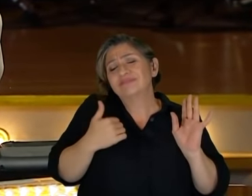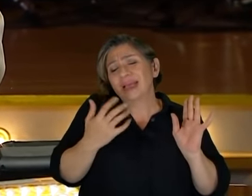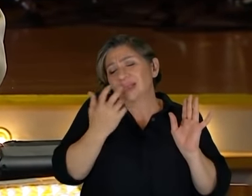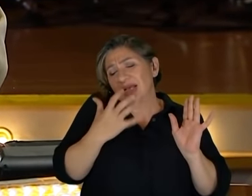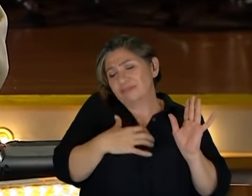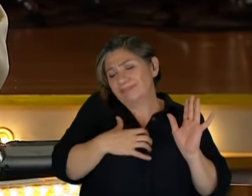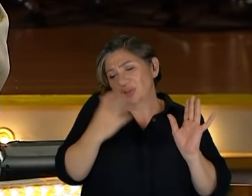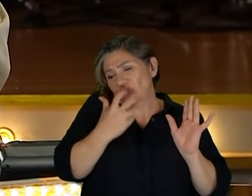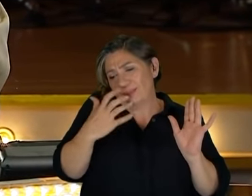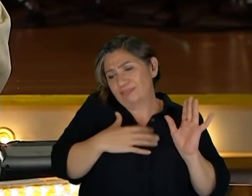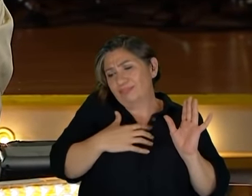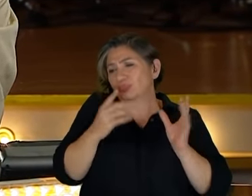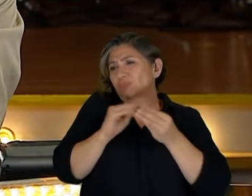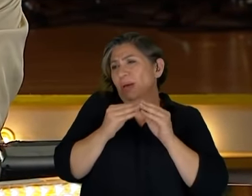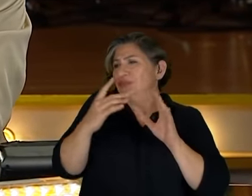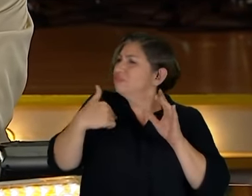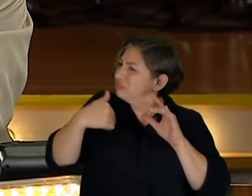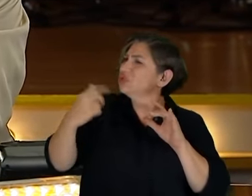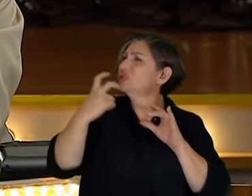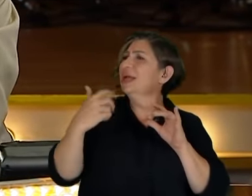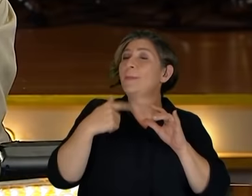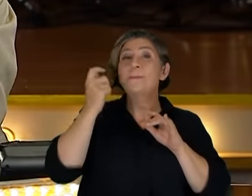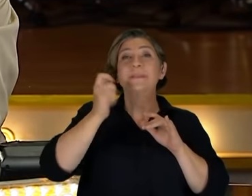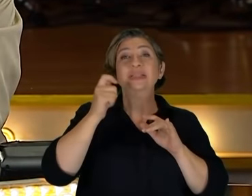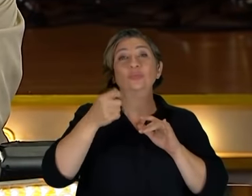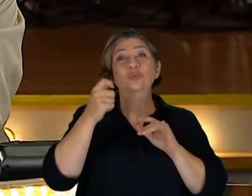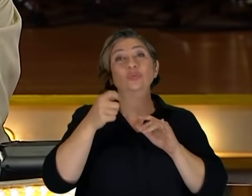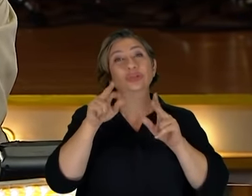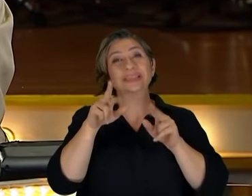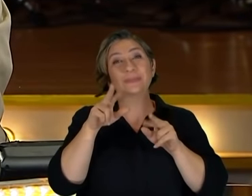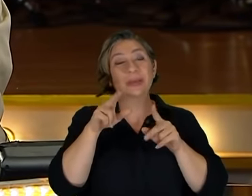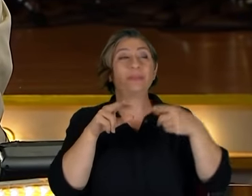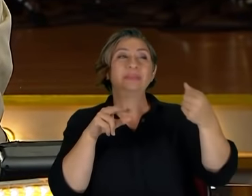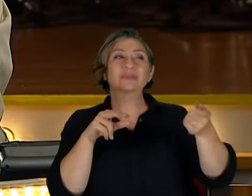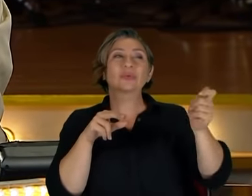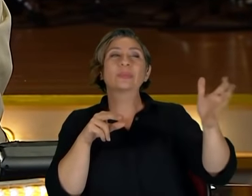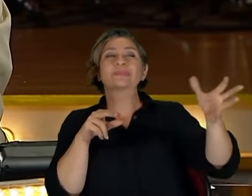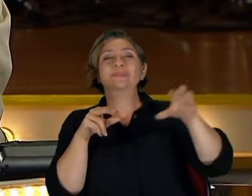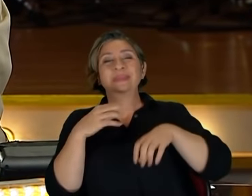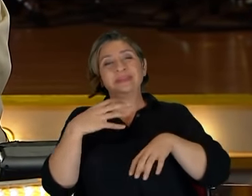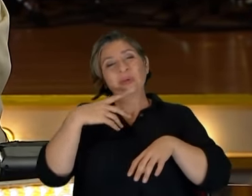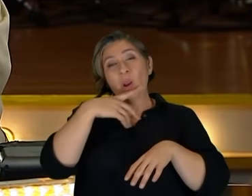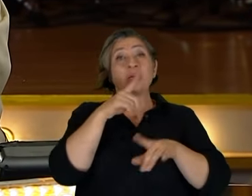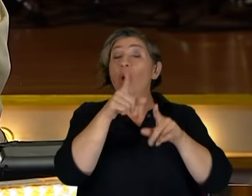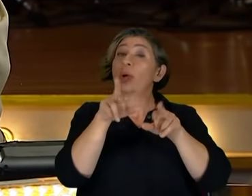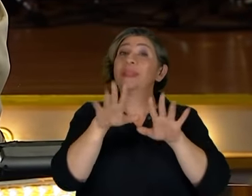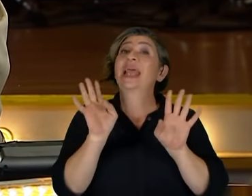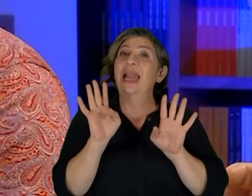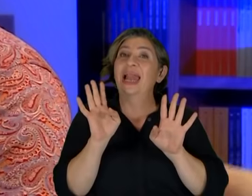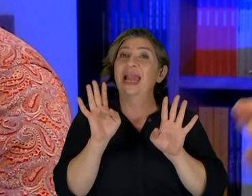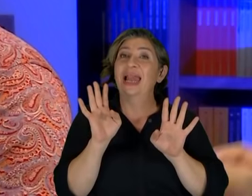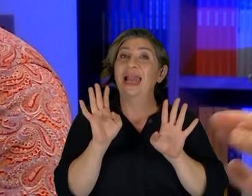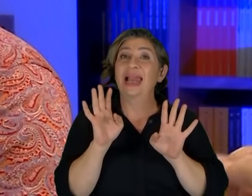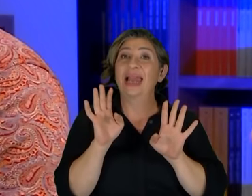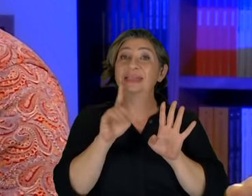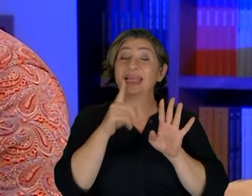bestelerimi dinleteyim. Bütün dertleri budur ve belki de mecburiyetten başkalarının şarkılarını söylerler. Sen evet. Ne yapmıyorsun?